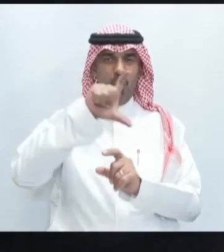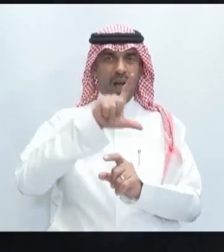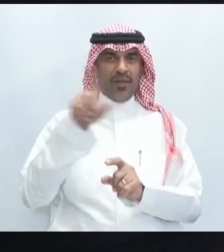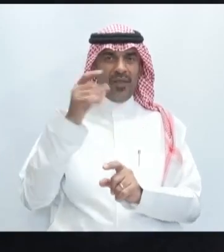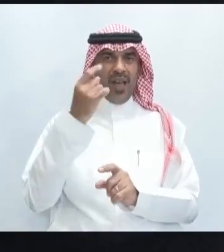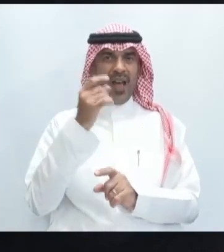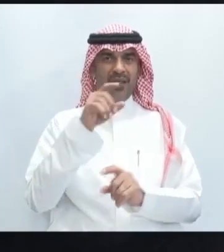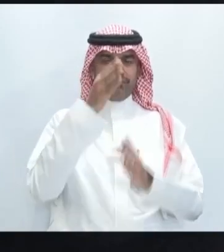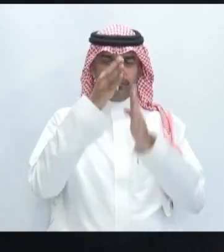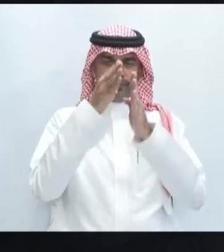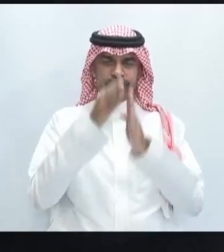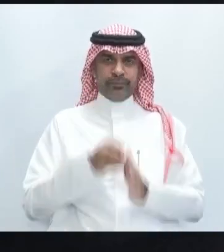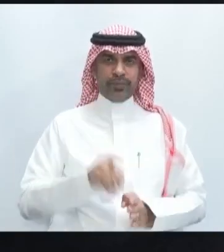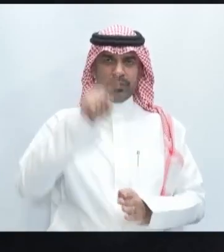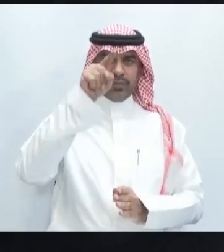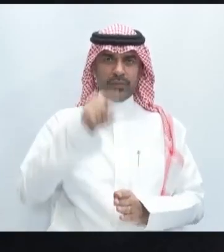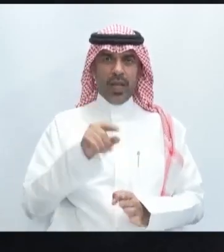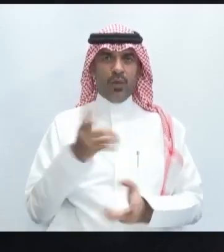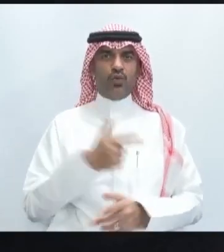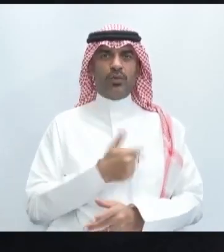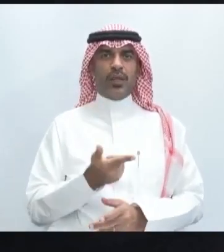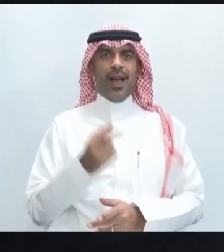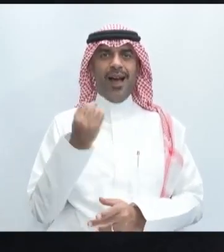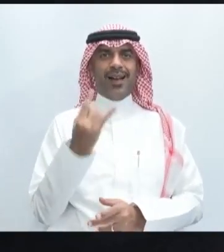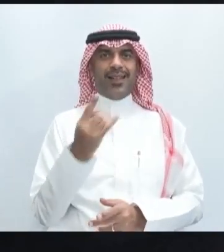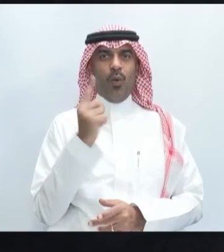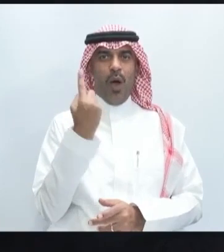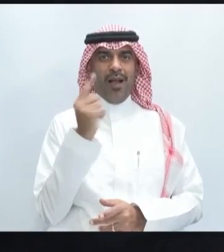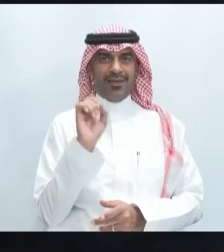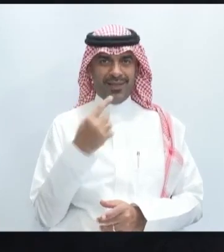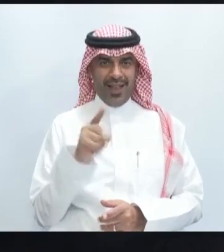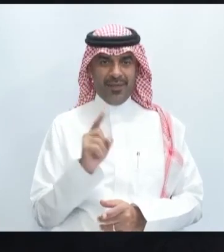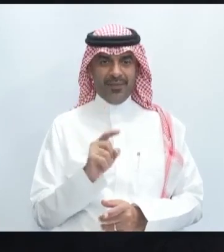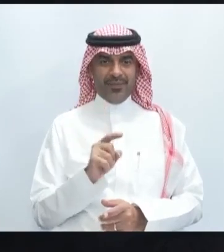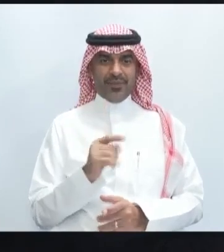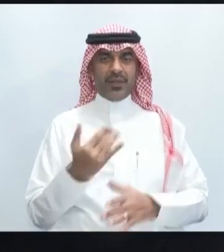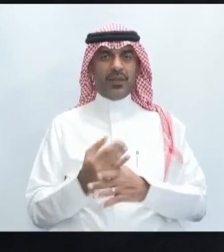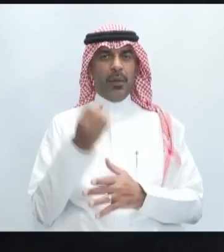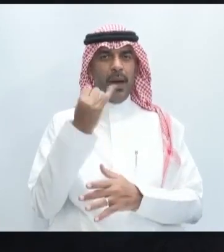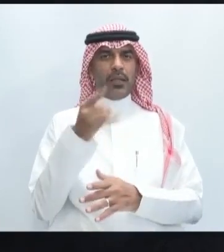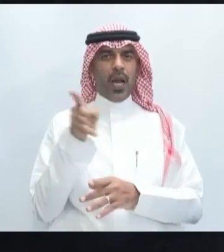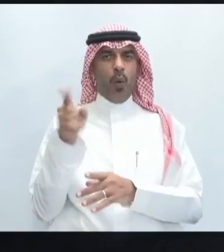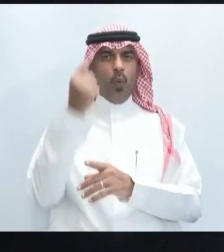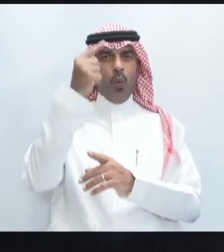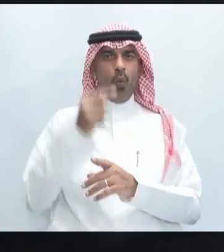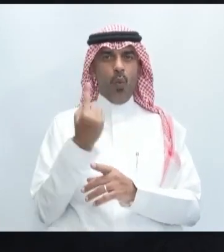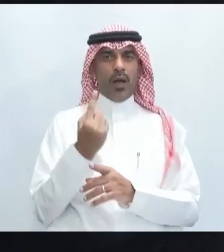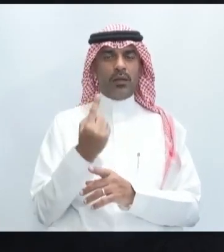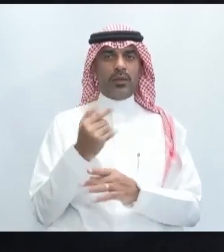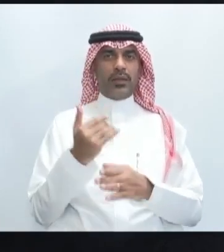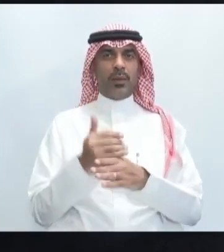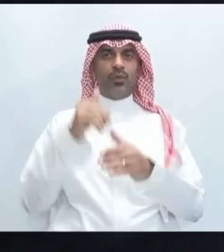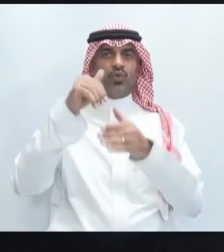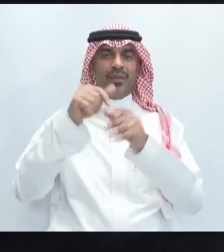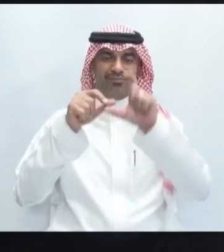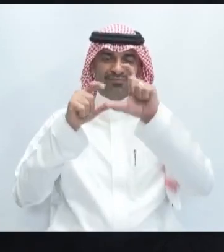ماذا نطلق عليه واحد من العشرات صح ولا لا يا ابطال لماذا اطلقنا عليه واحد من العشرات لان به